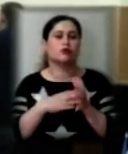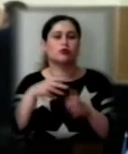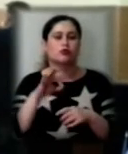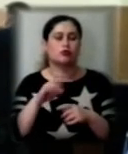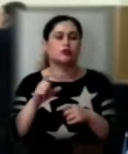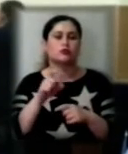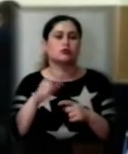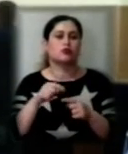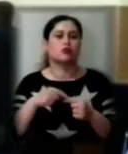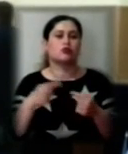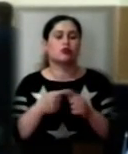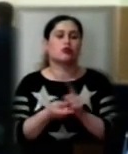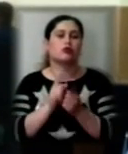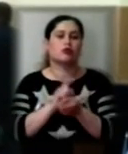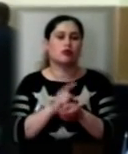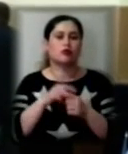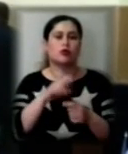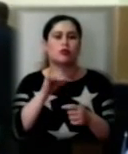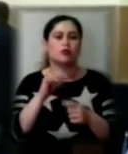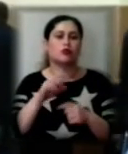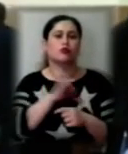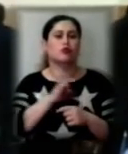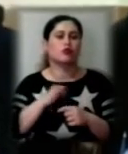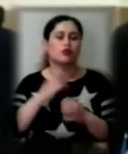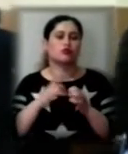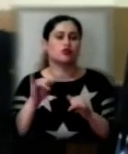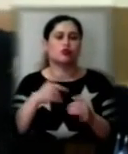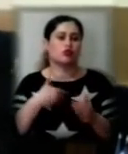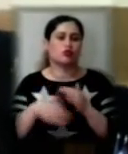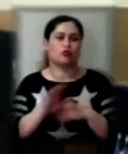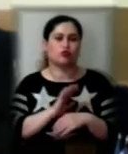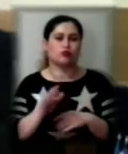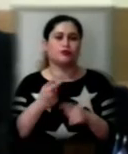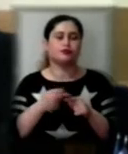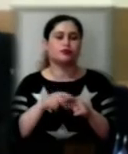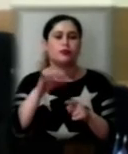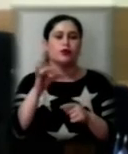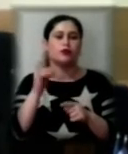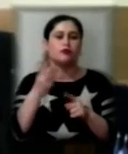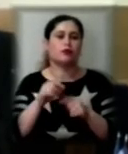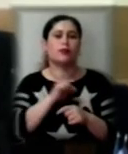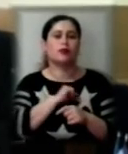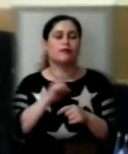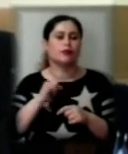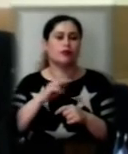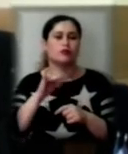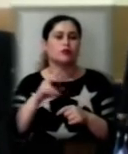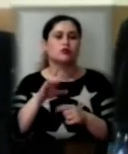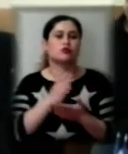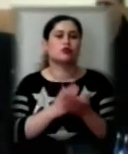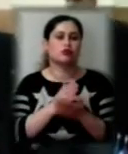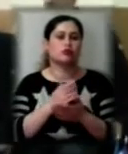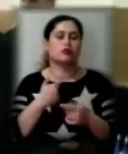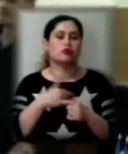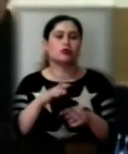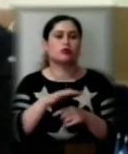до навпаки, епідемія туберкульозу з Херсонщини нікуди не поділася. Тому ліквідація амбулаторно-поліклінічної служби на території громади